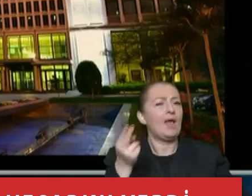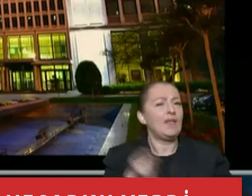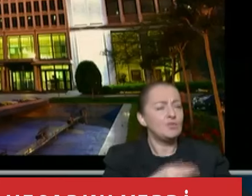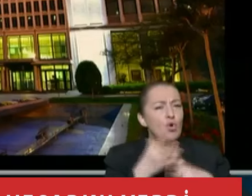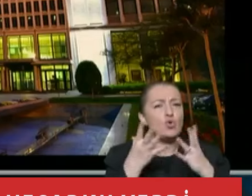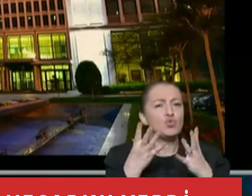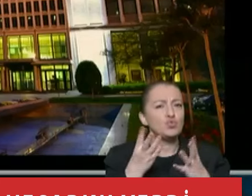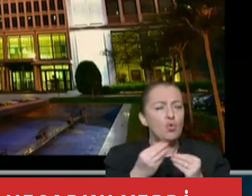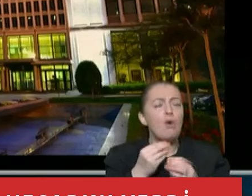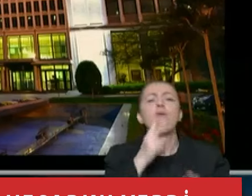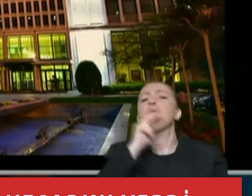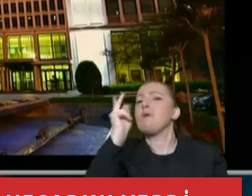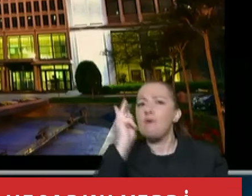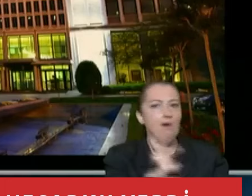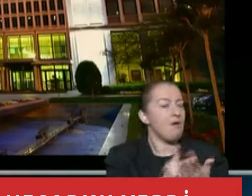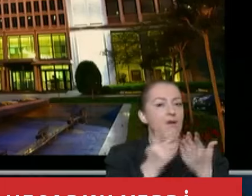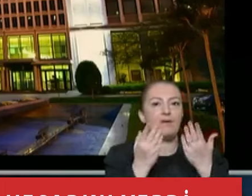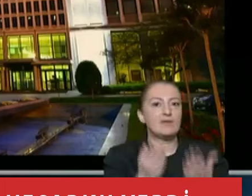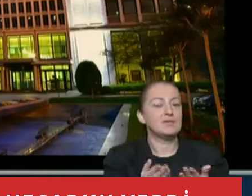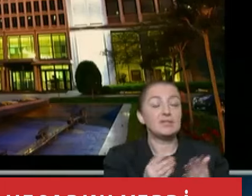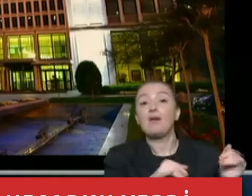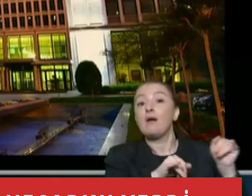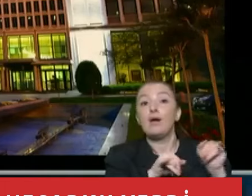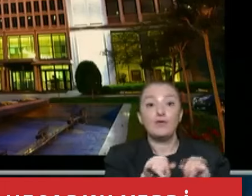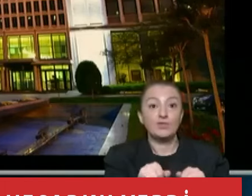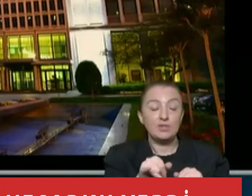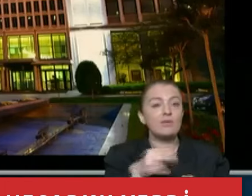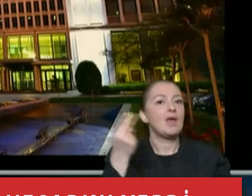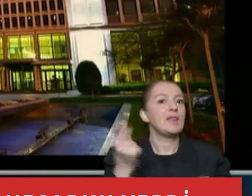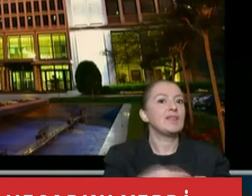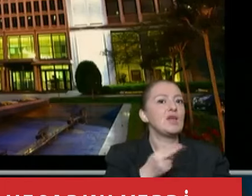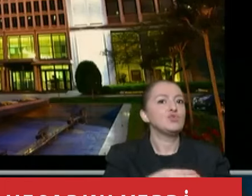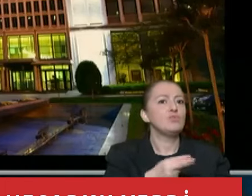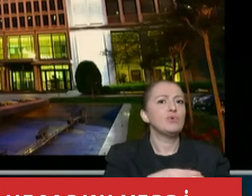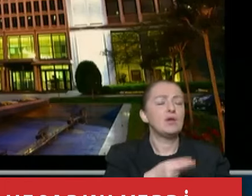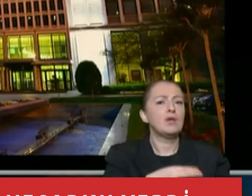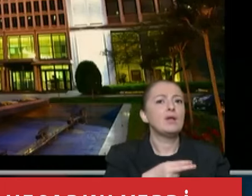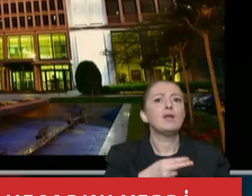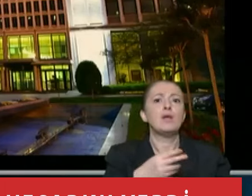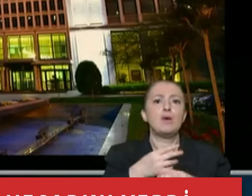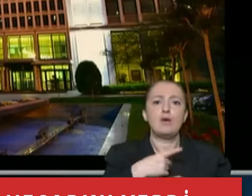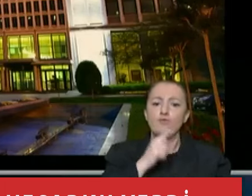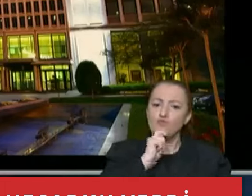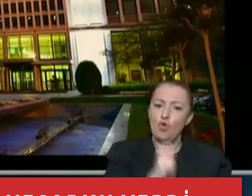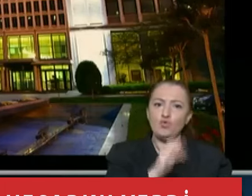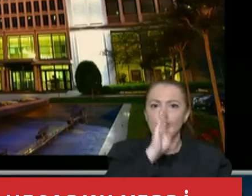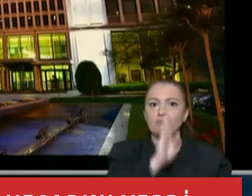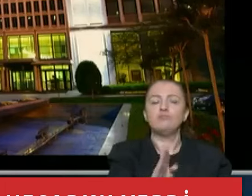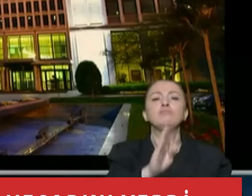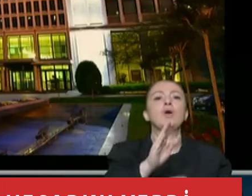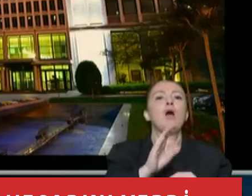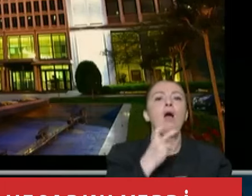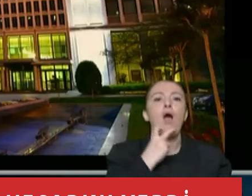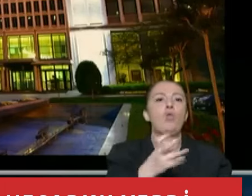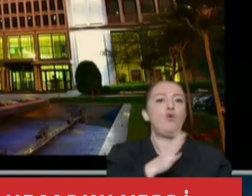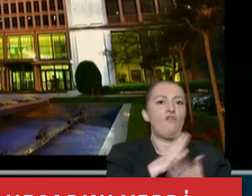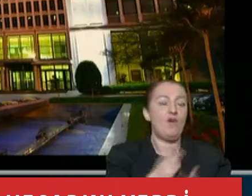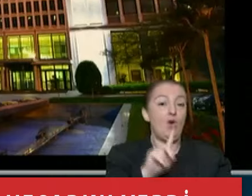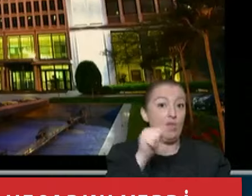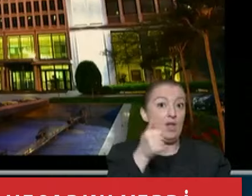daha iddialı ve kararlıyız aynı şekilde deneyimli ve iddialı kadrolara da sahibiz 16 milyon